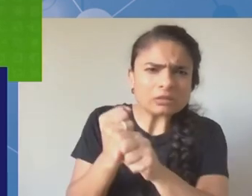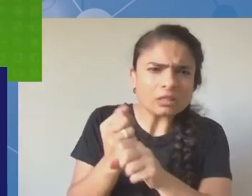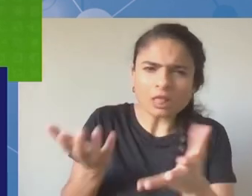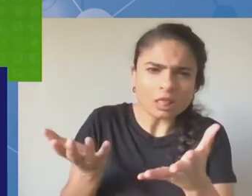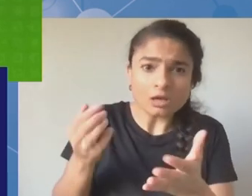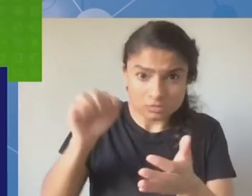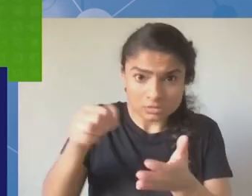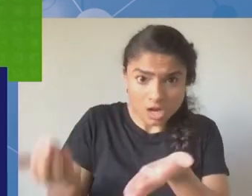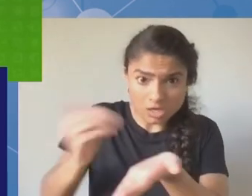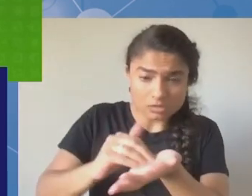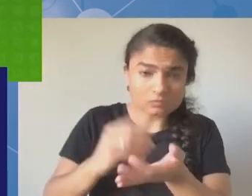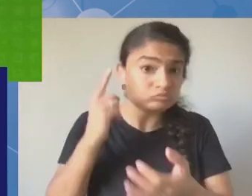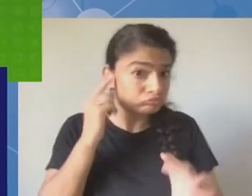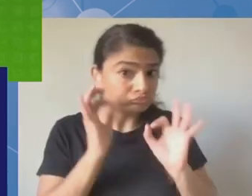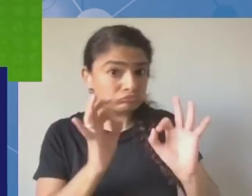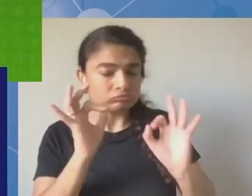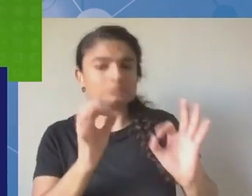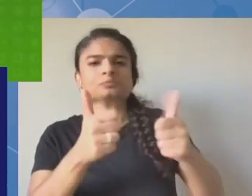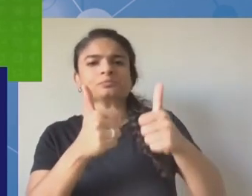جيدا.